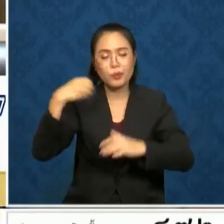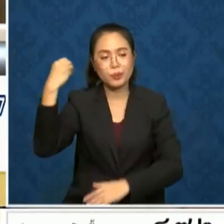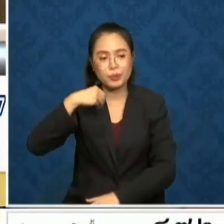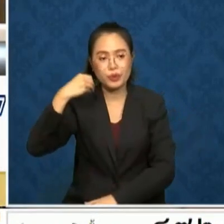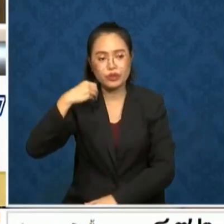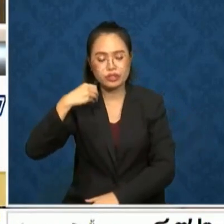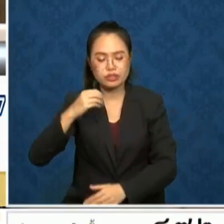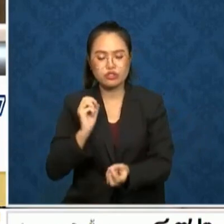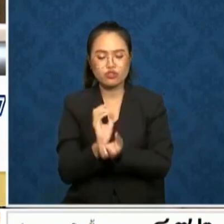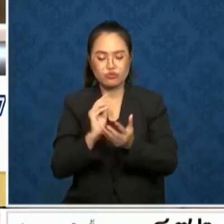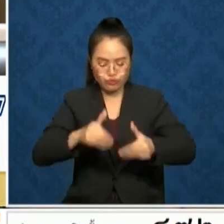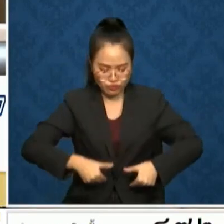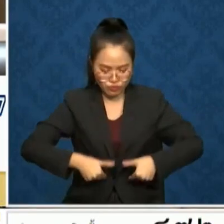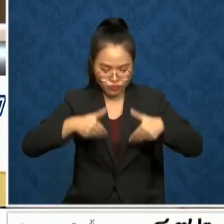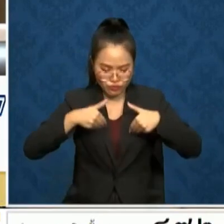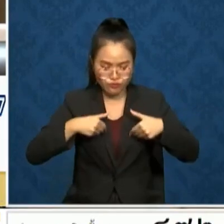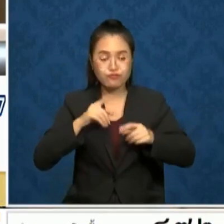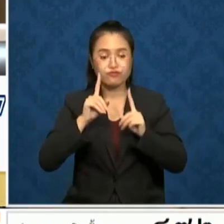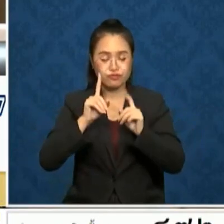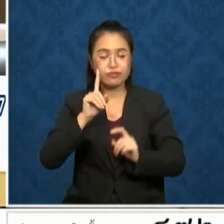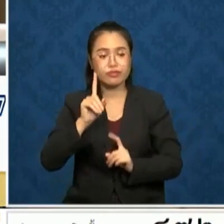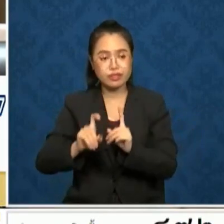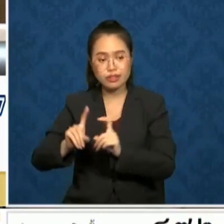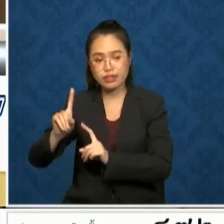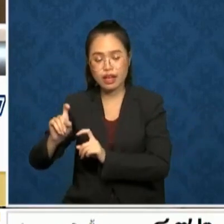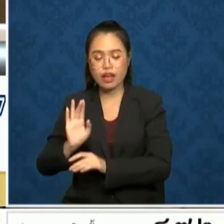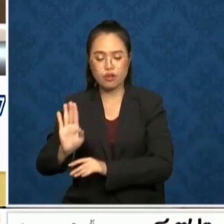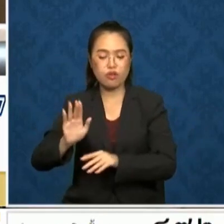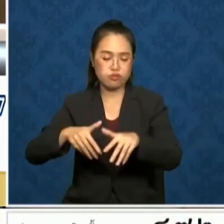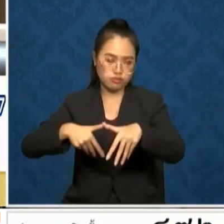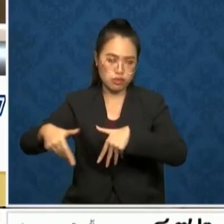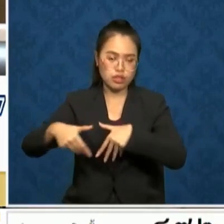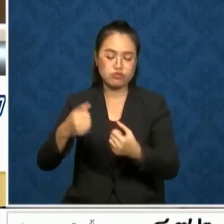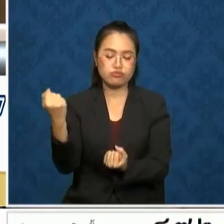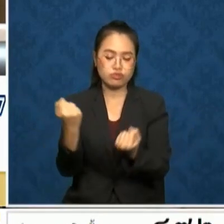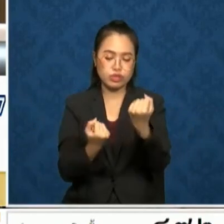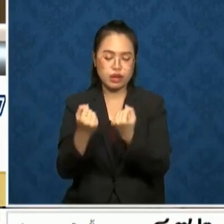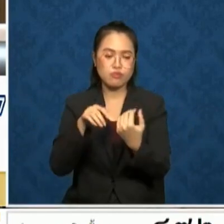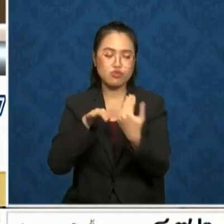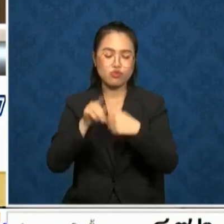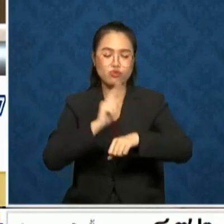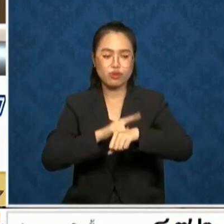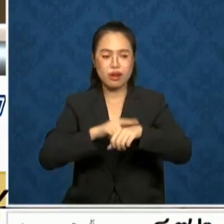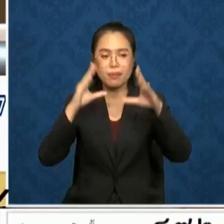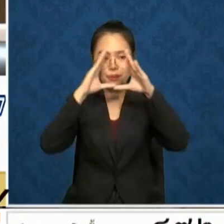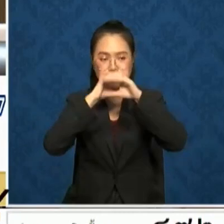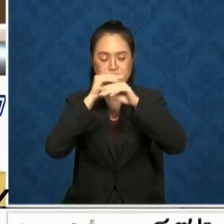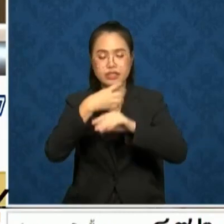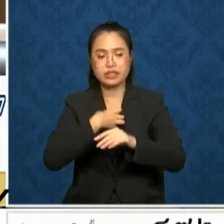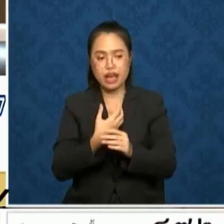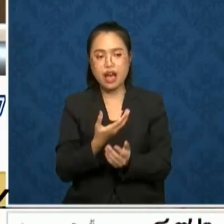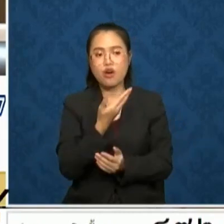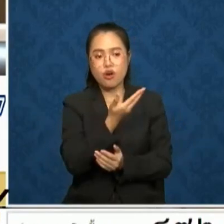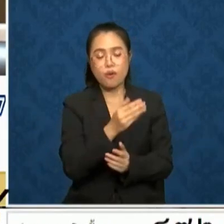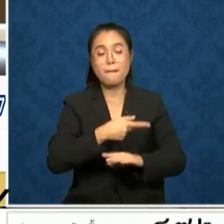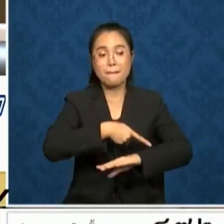ให้มีผู้เสียชีวิตและทรัพย์สินของพี่น้องประชาชนที่ใช้สัญจรไปมาในเวลาค่ำคืนผมจึงขออนุญาตผ่านท่านประธ